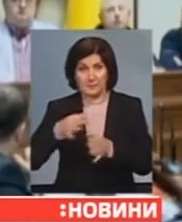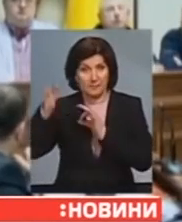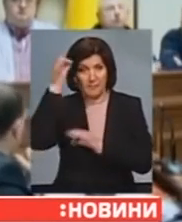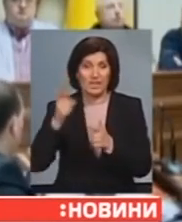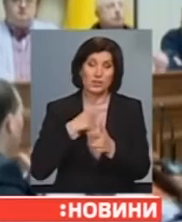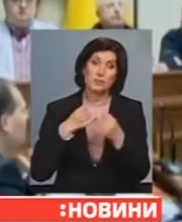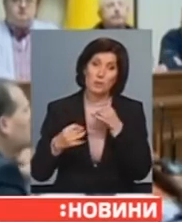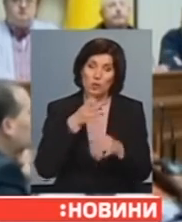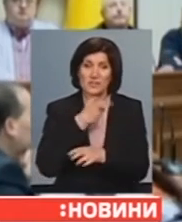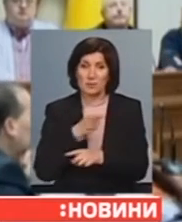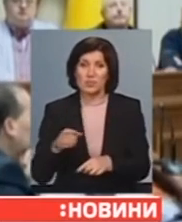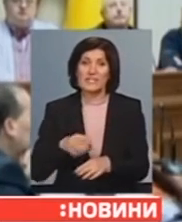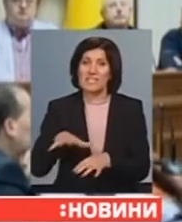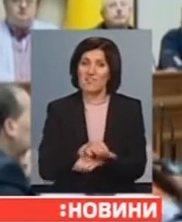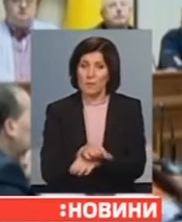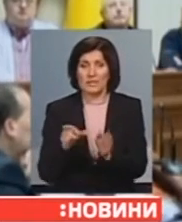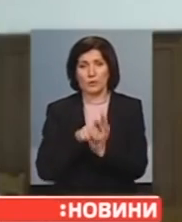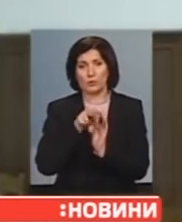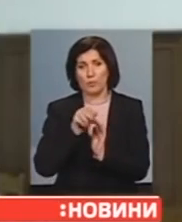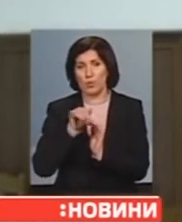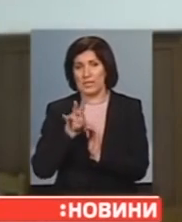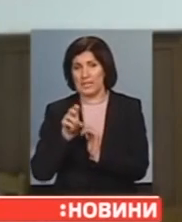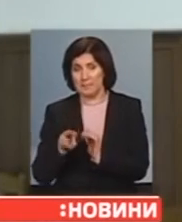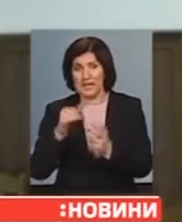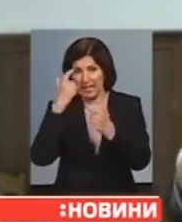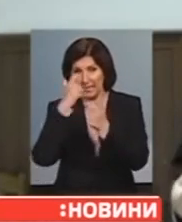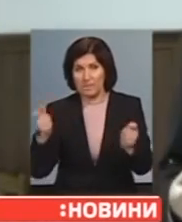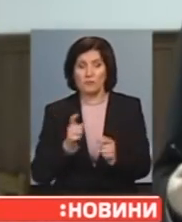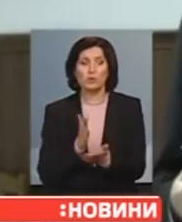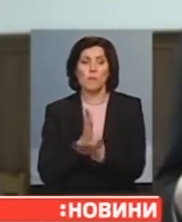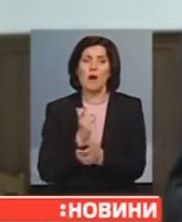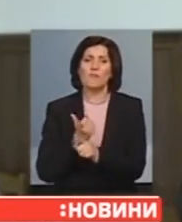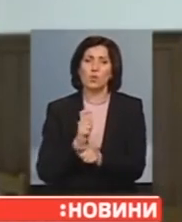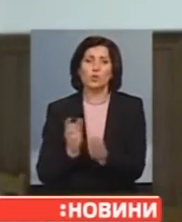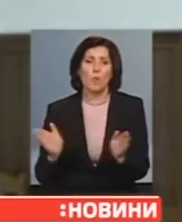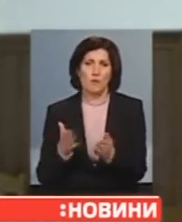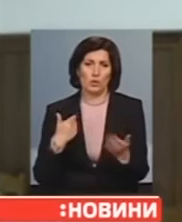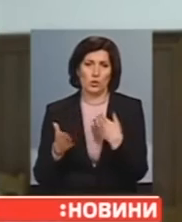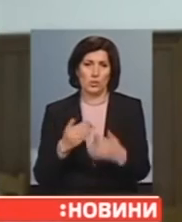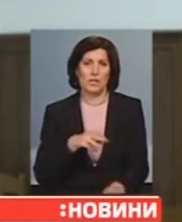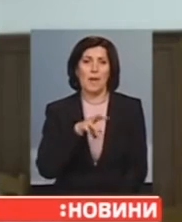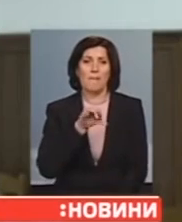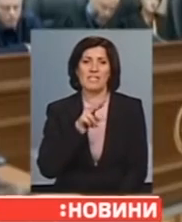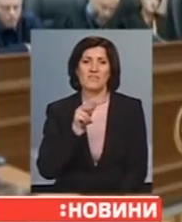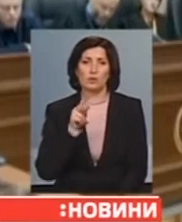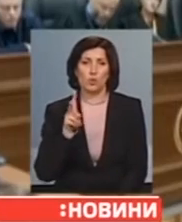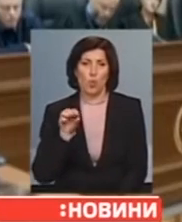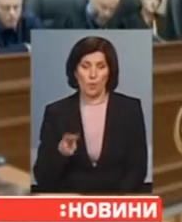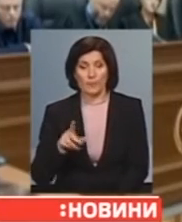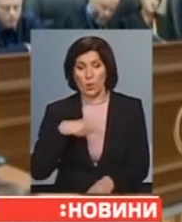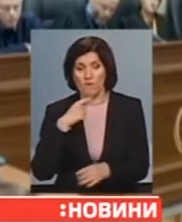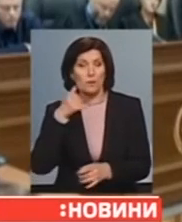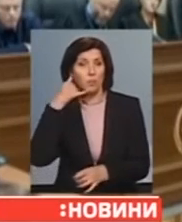чи спілкувався під час Євромайдану з Путіним. Та заявив, що мав дуже обмежені стосунки з Віктором Медведчуком.